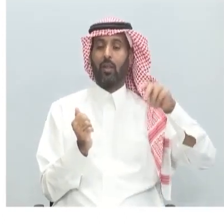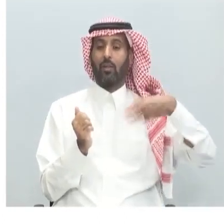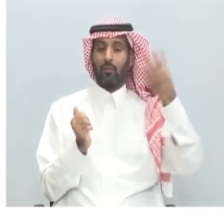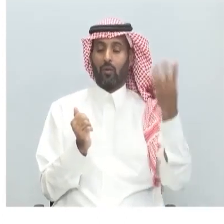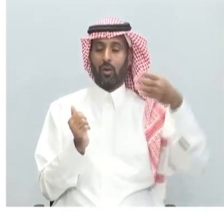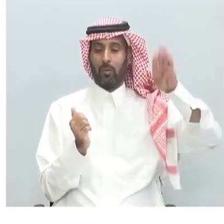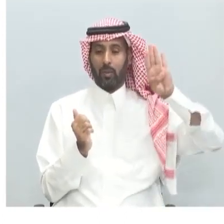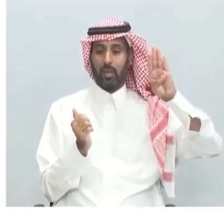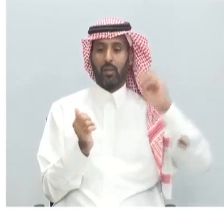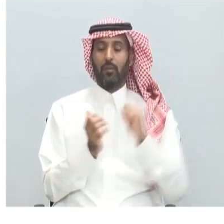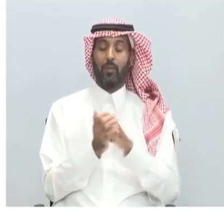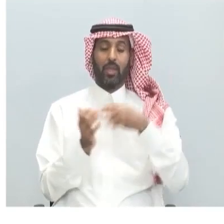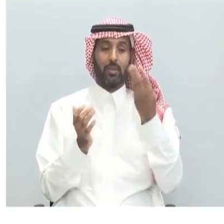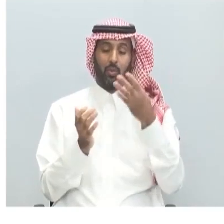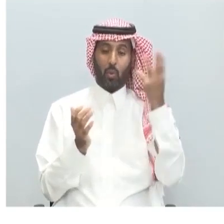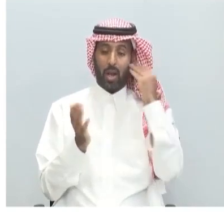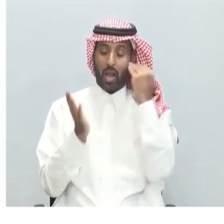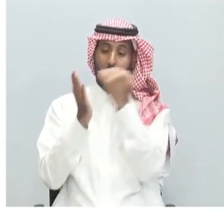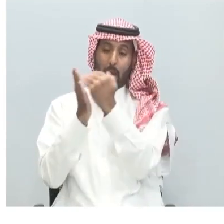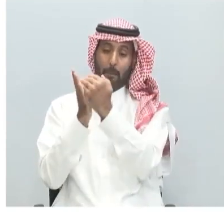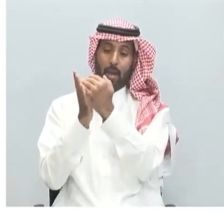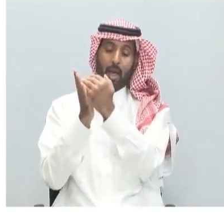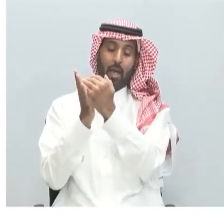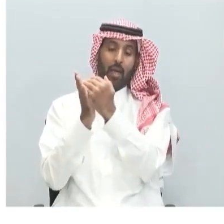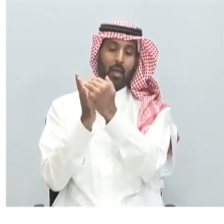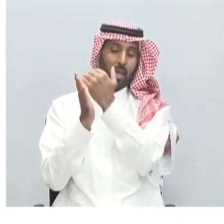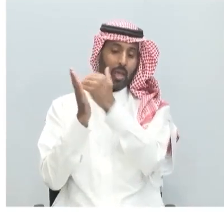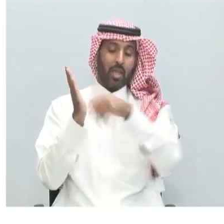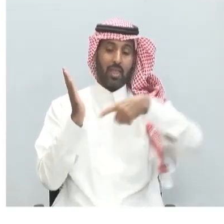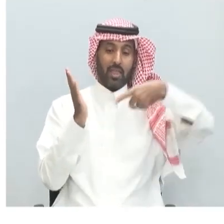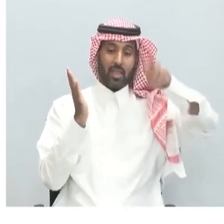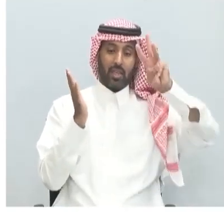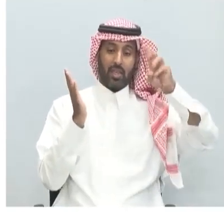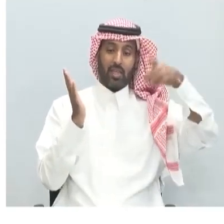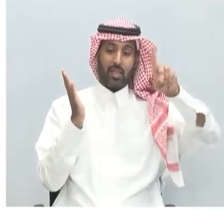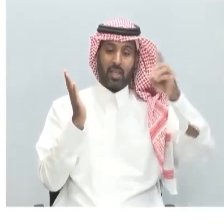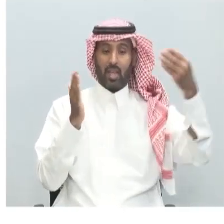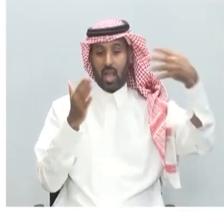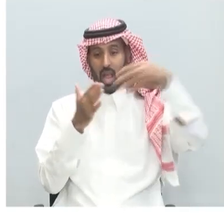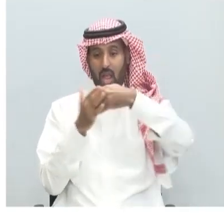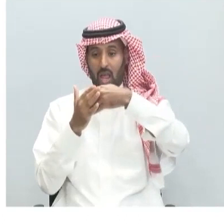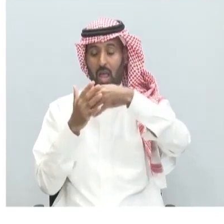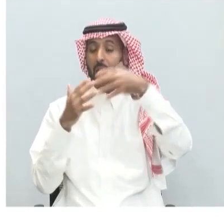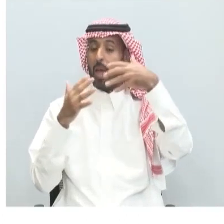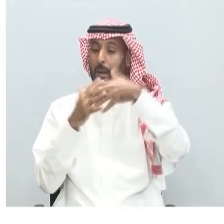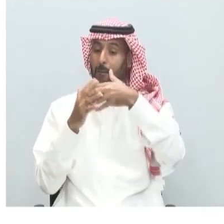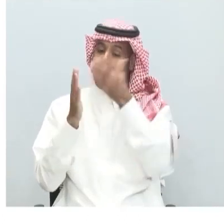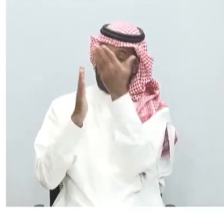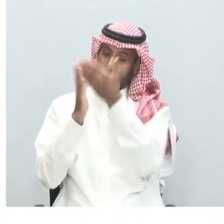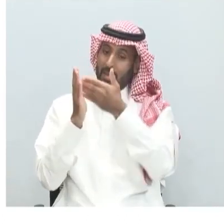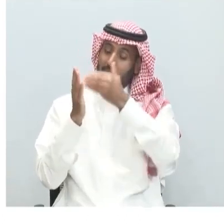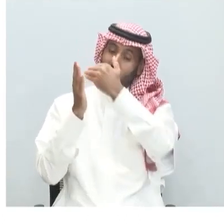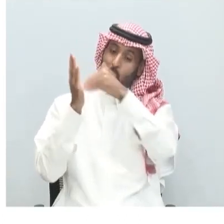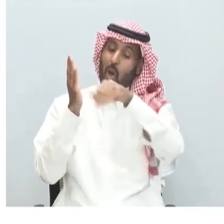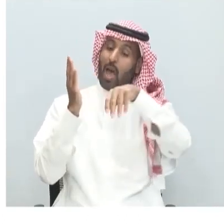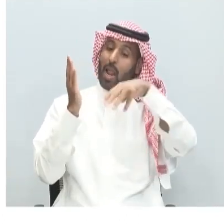هنا المستوى الرابع ولكن ثري دي دخلت وتداخلت بين المستوى